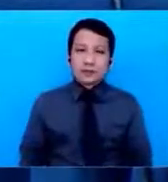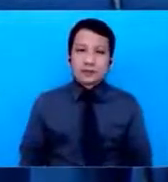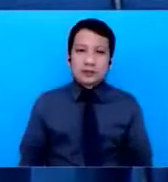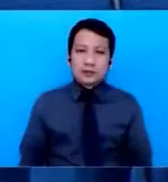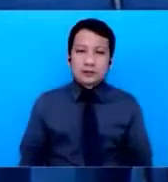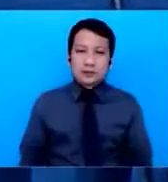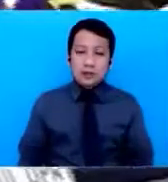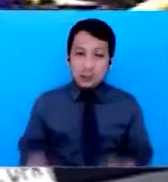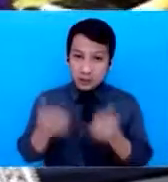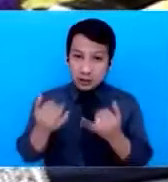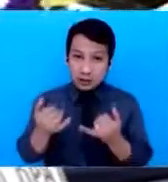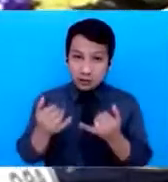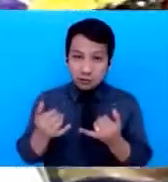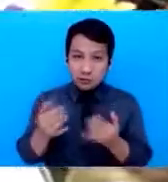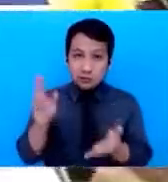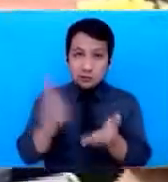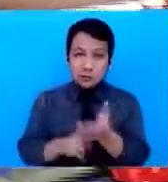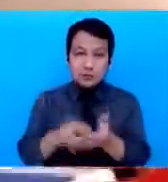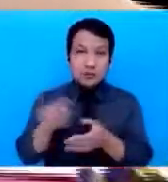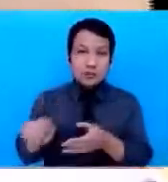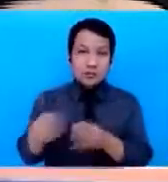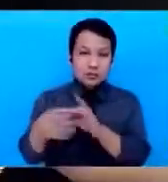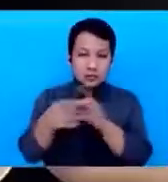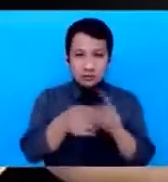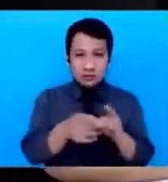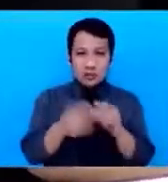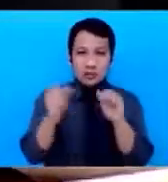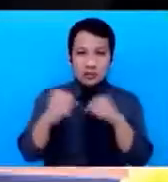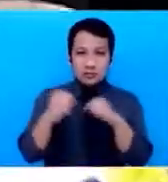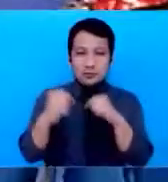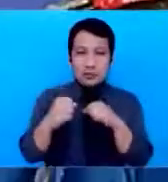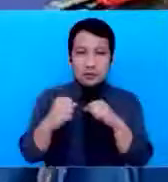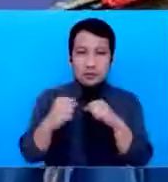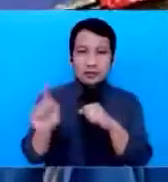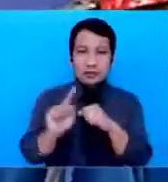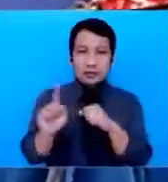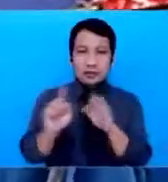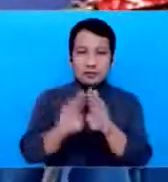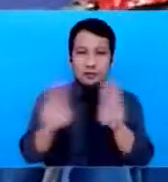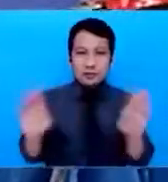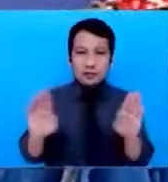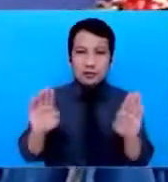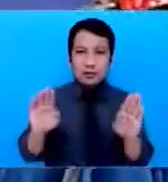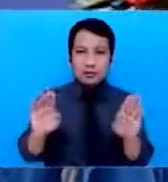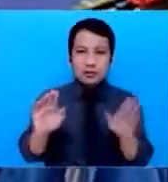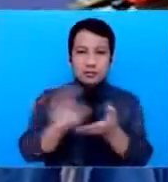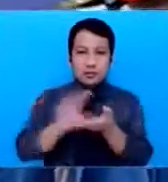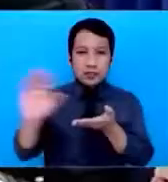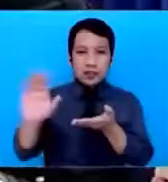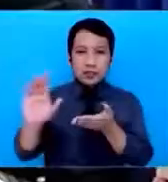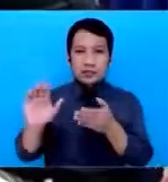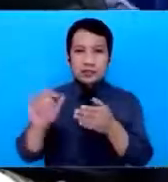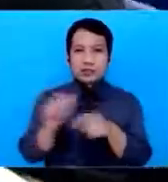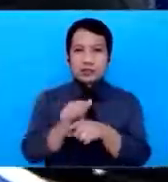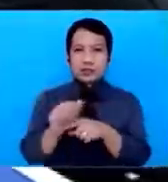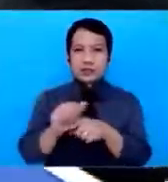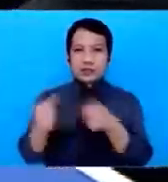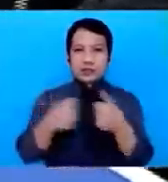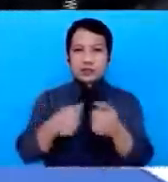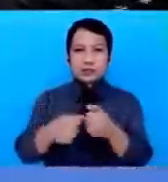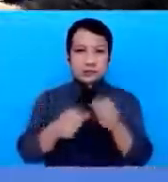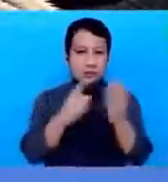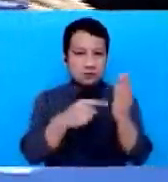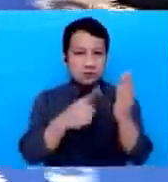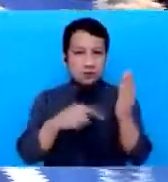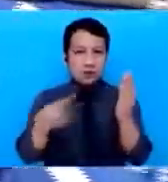Ngayon araw, nilagdaan na ang Joint Memorandum Circular para sa muling pag-arangkada ng Collegiate Athletic Training. Ininspeksyon ng CHED